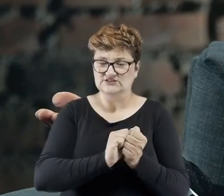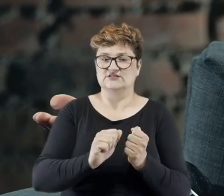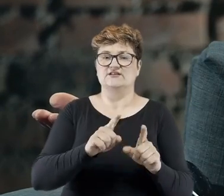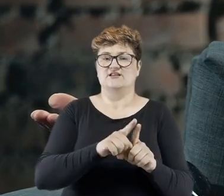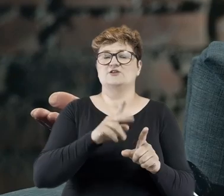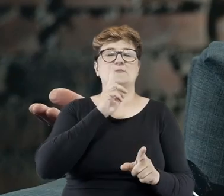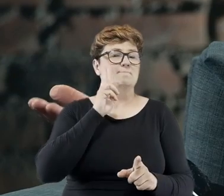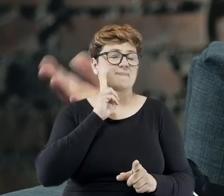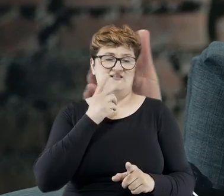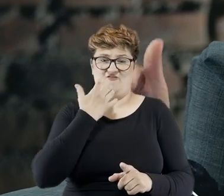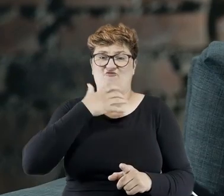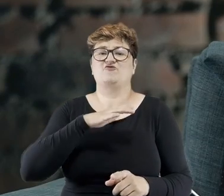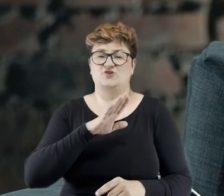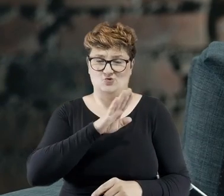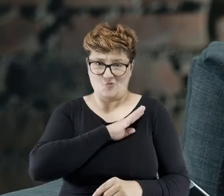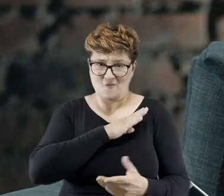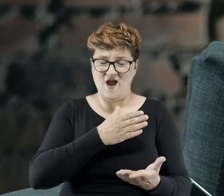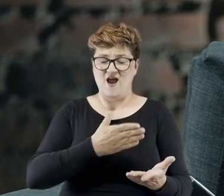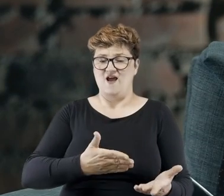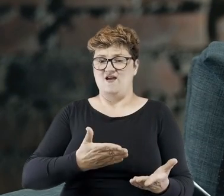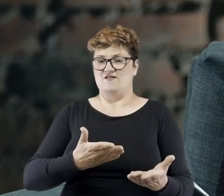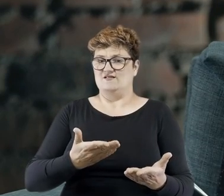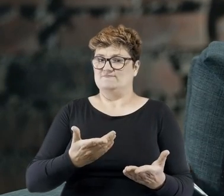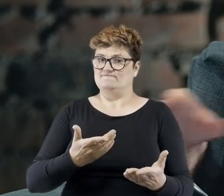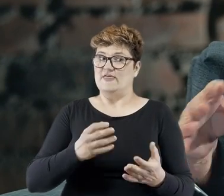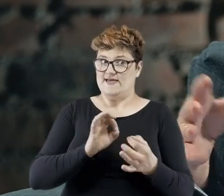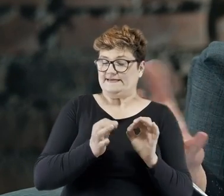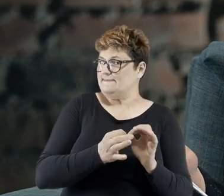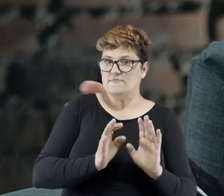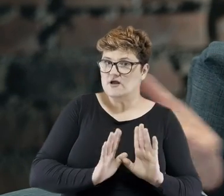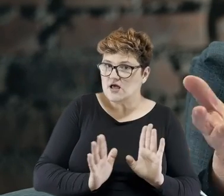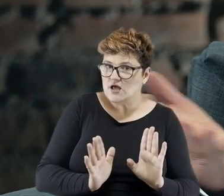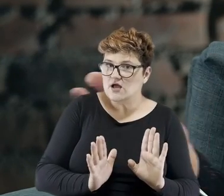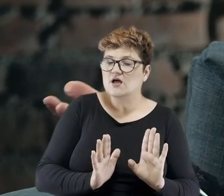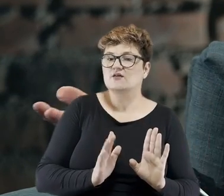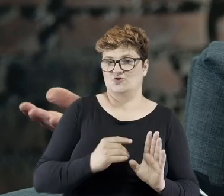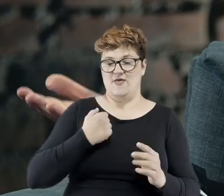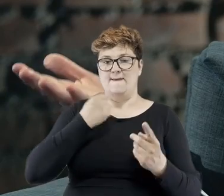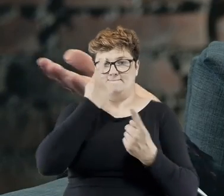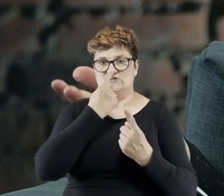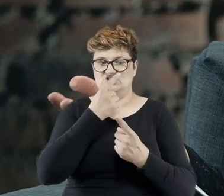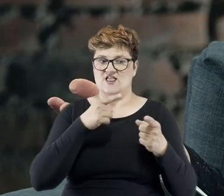przedwczesną śmiercią matki, to gdyby ona, ja myślę, że tutaj